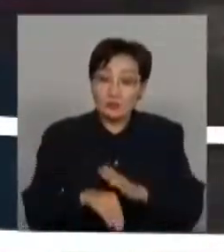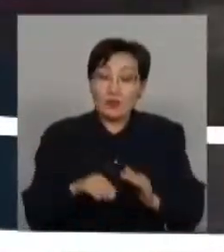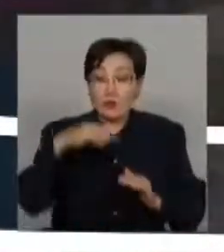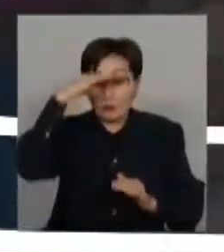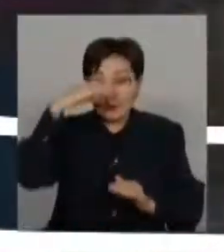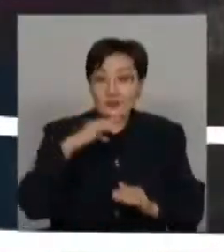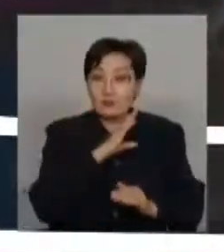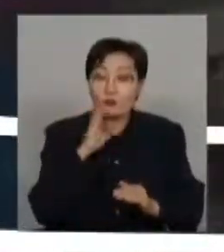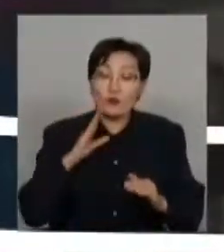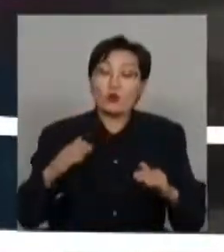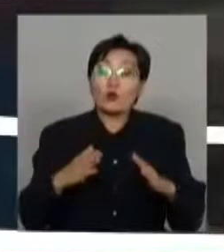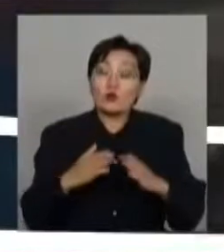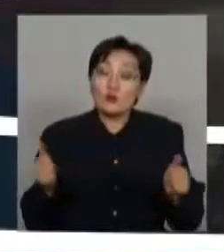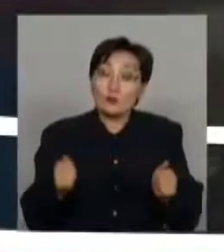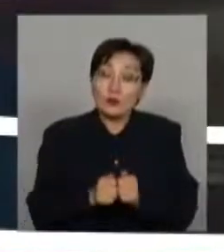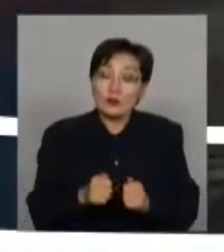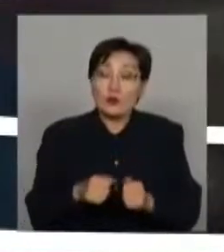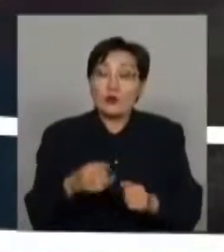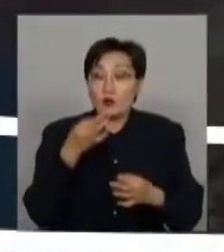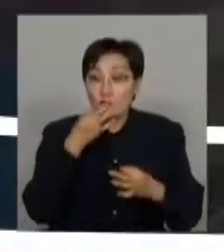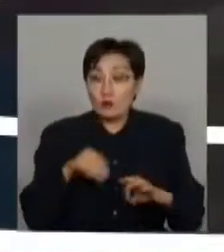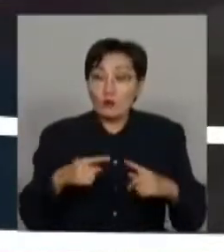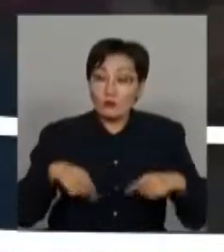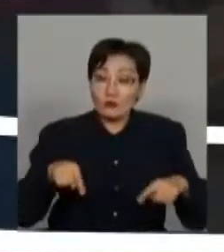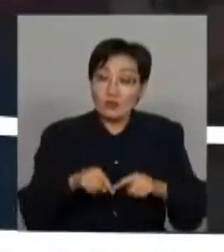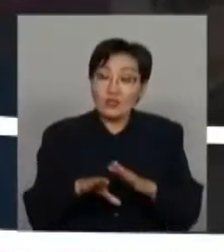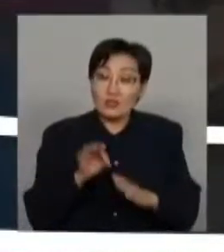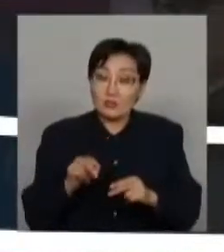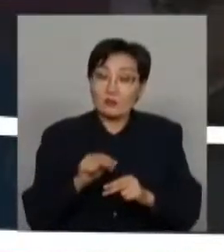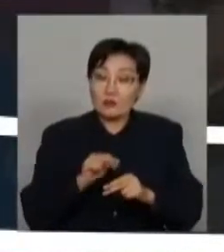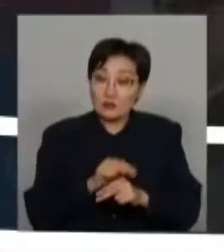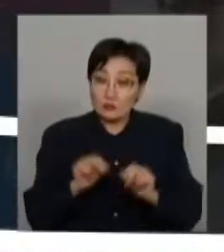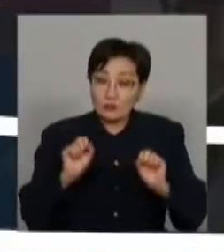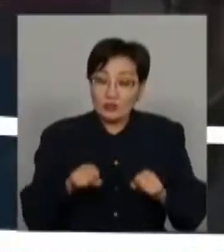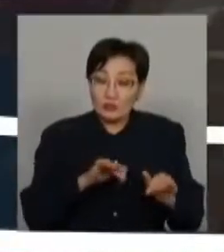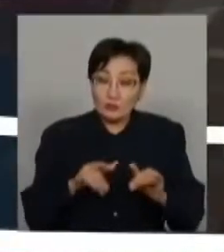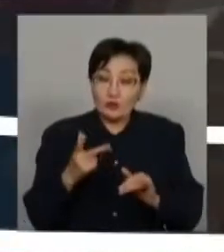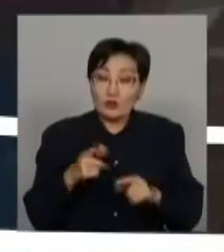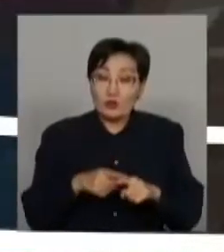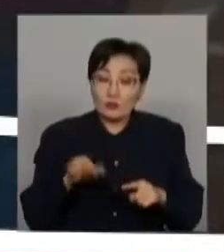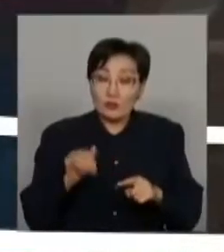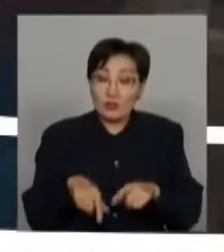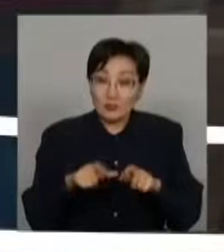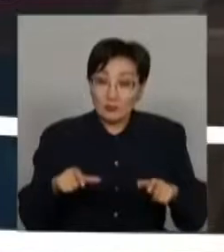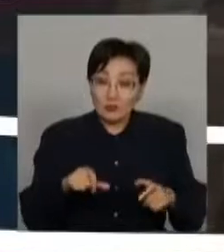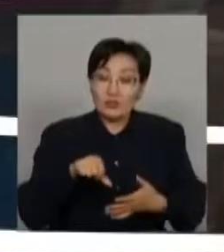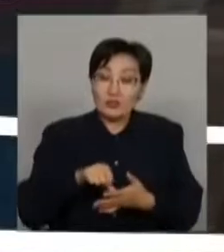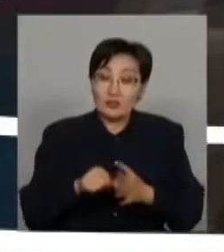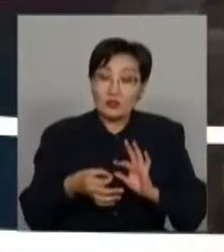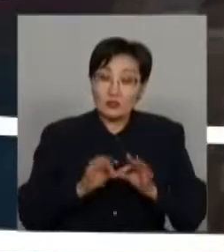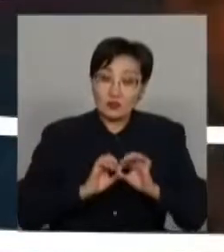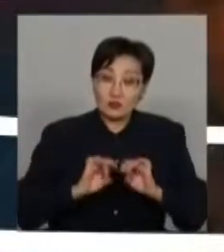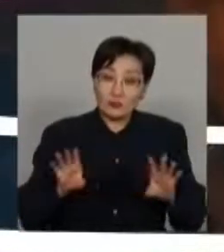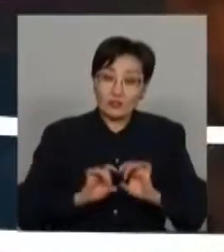ата-аналар өз үй маңынан қалаған үйірмені таңдап, оған жазылуға мүмкіндік алды. Шараға 3000-нан аса адам қатысты. Толығырақ